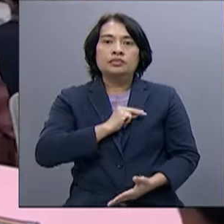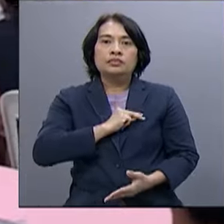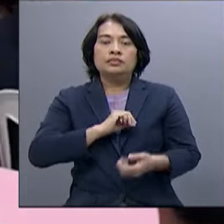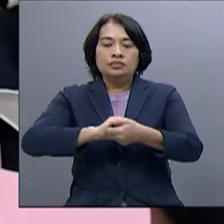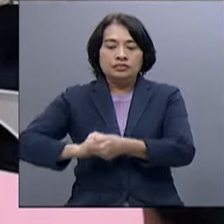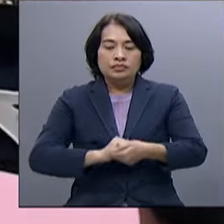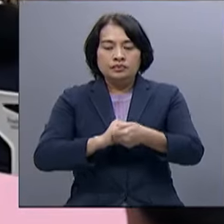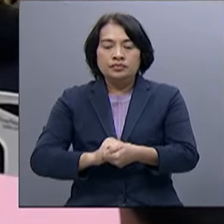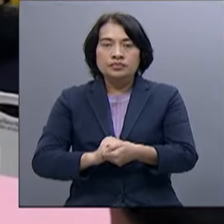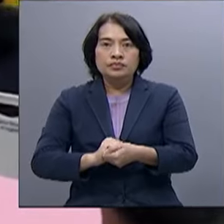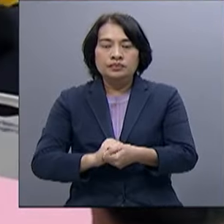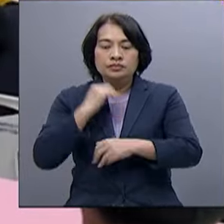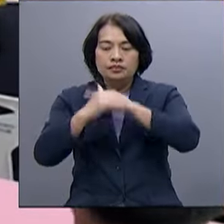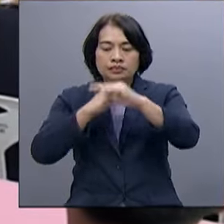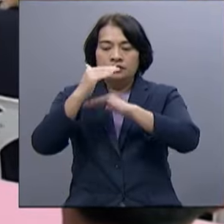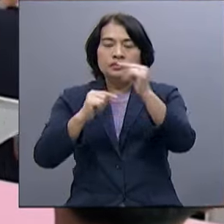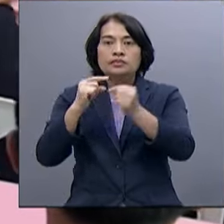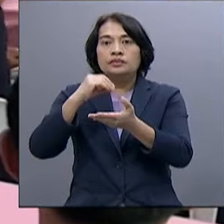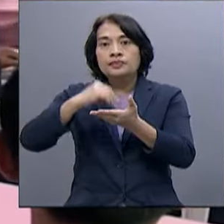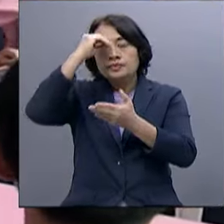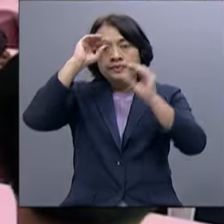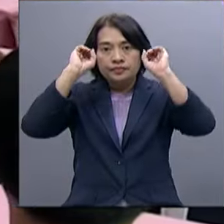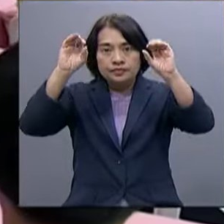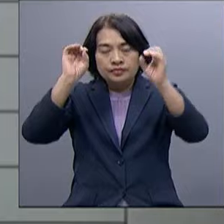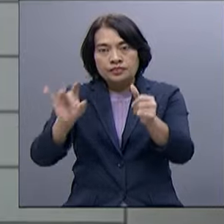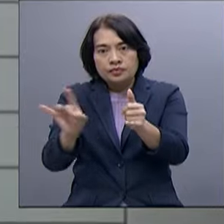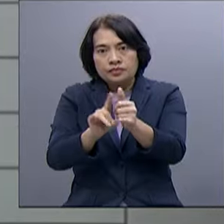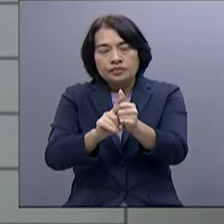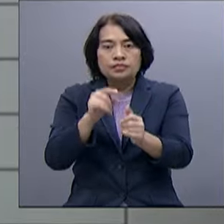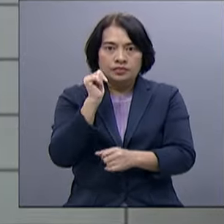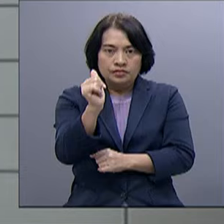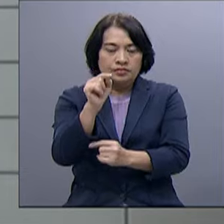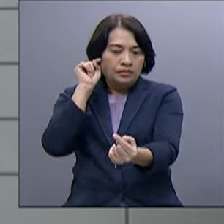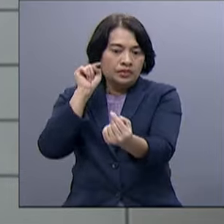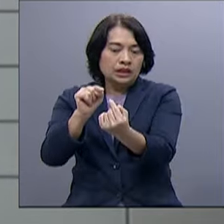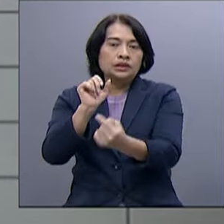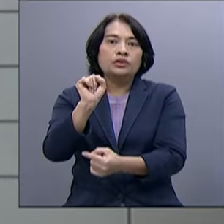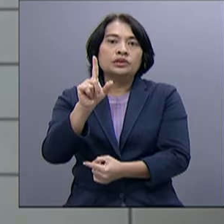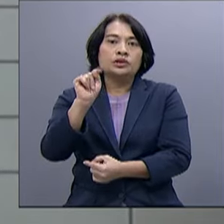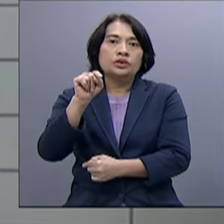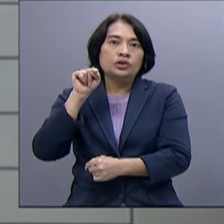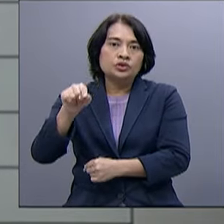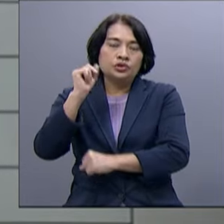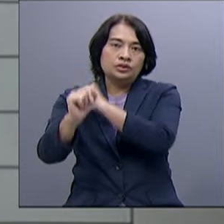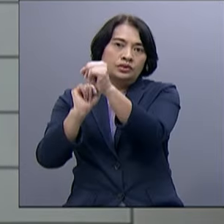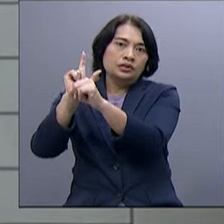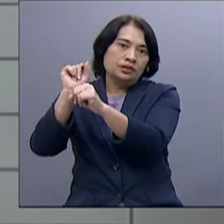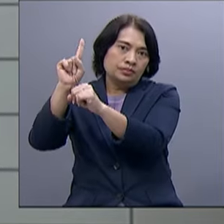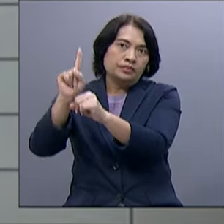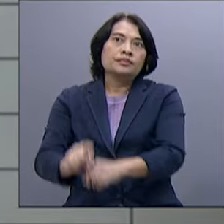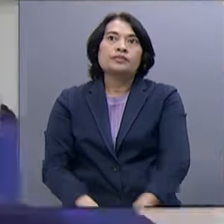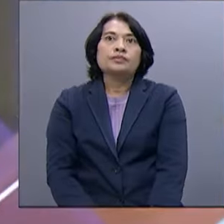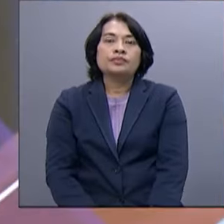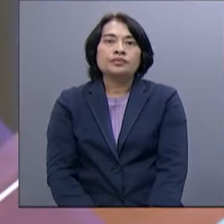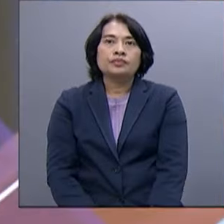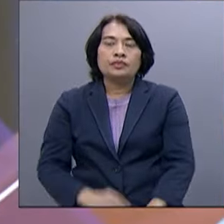พลิกโฉมคุณภาพการศึกษาโดยพัฒนาครูให้มีศักยภาพสอดคล้องกับศตวรรษที่21ครับ นี่แหละค่ะการพัฒนาทางการศึกษานะคะต้องเ